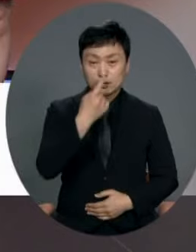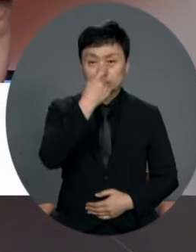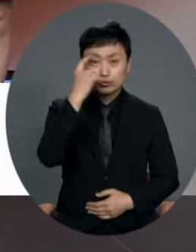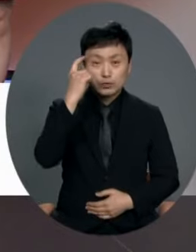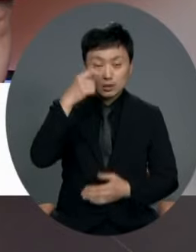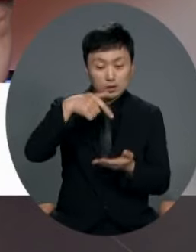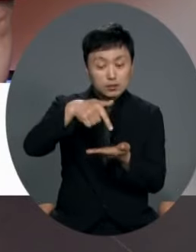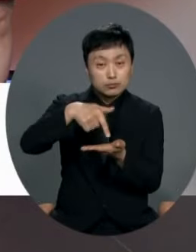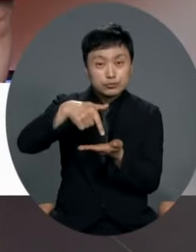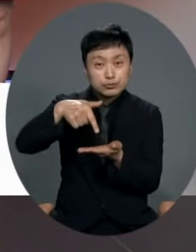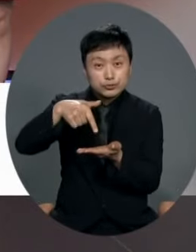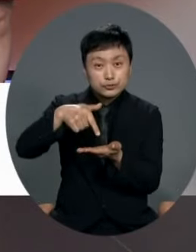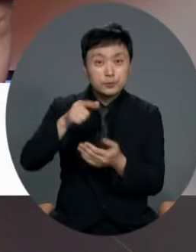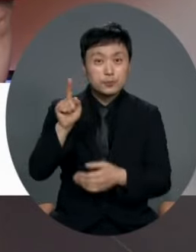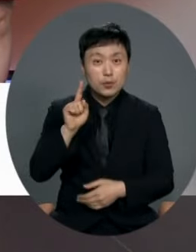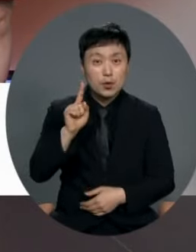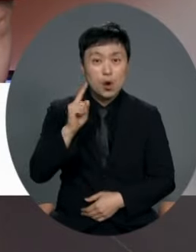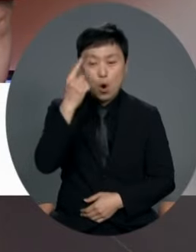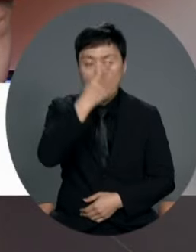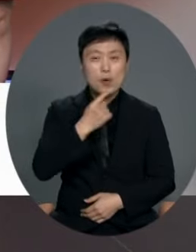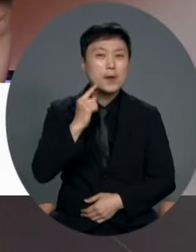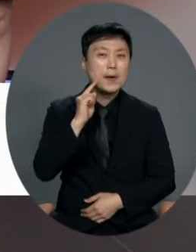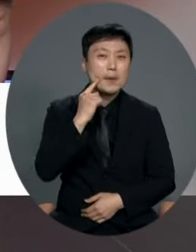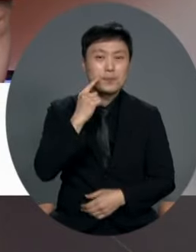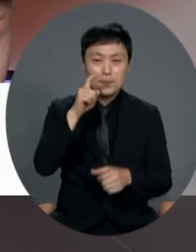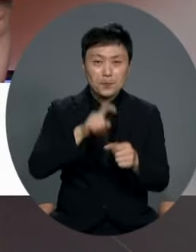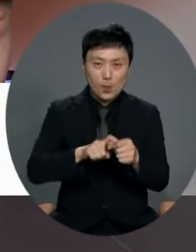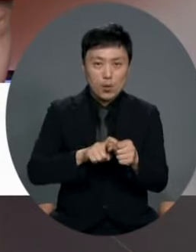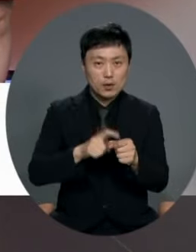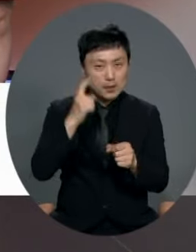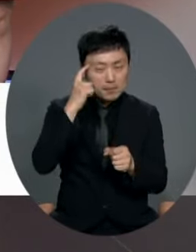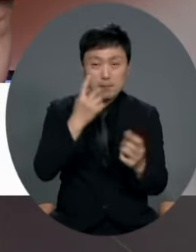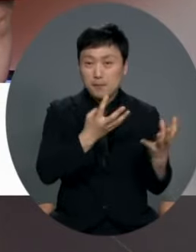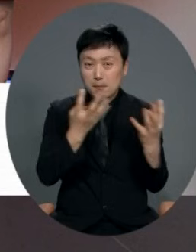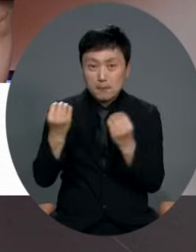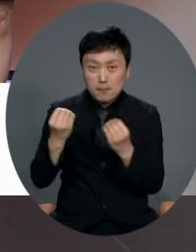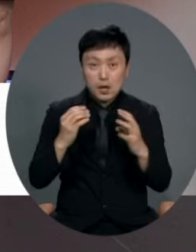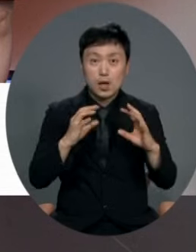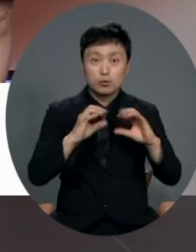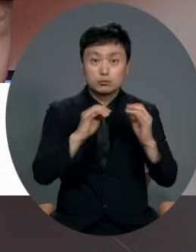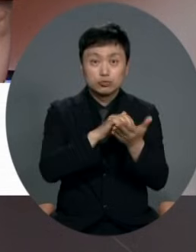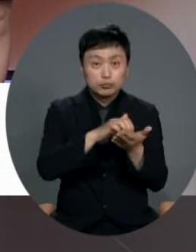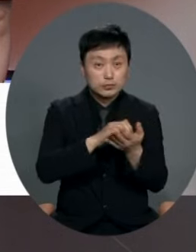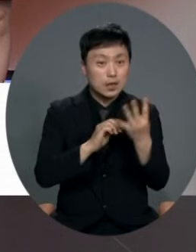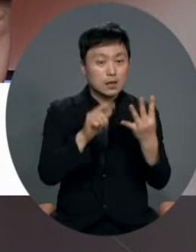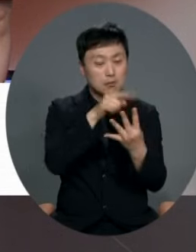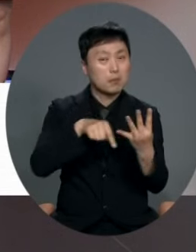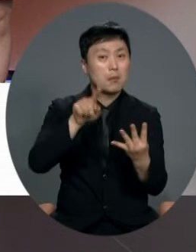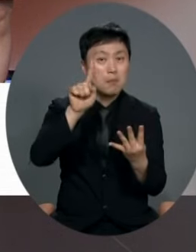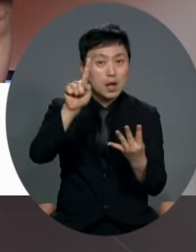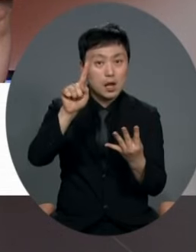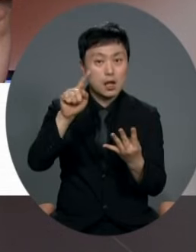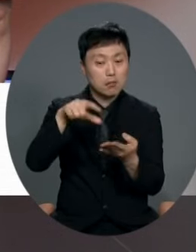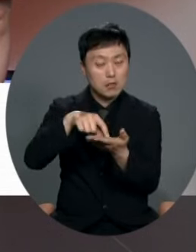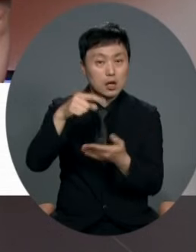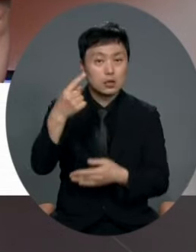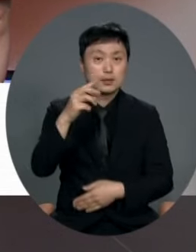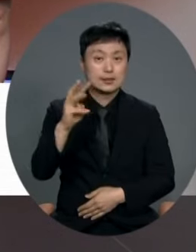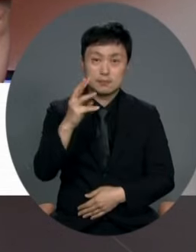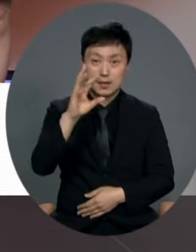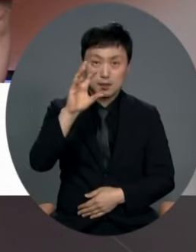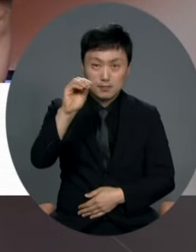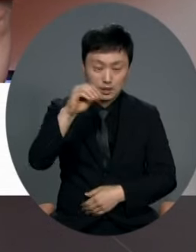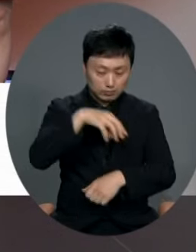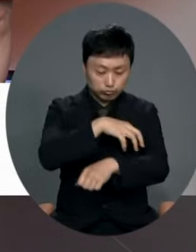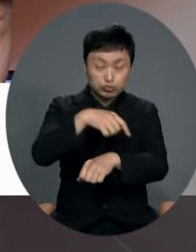눈썹 문신은 미용의 하나라고 여기는 분들 많으실 겁니다. 우리 국민 4명 가운데 1명꼴, 약 1,300만 명이 문신 경험이 있다는